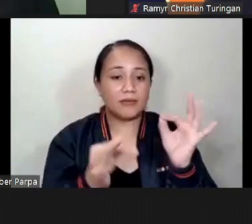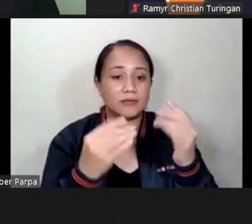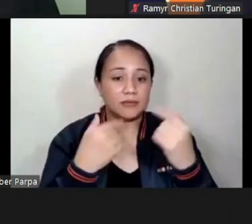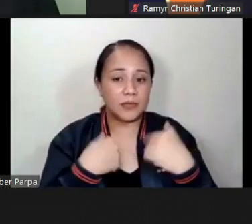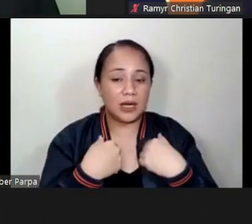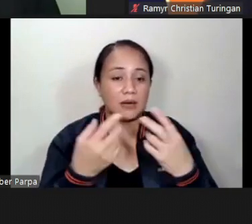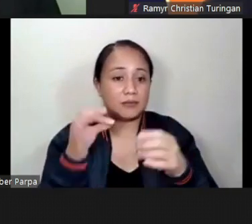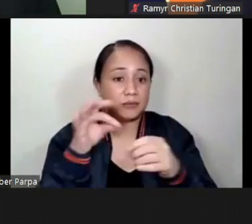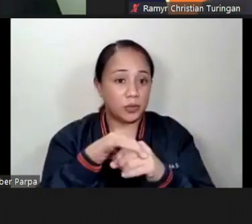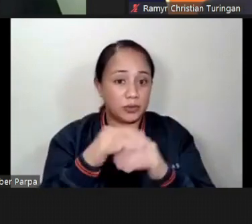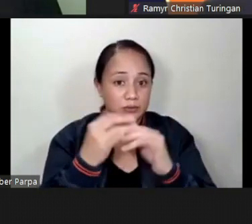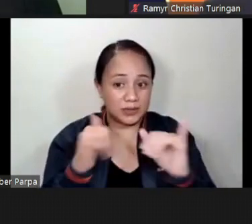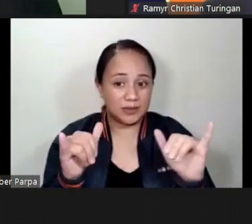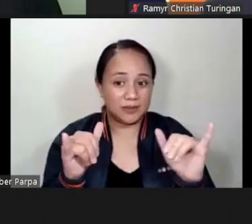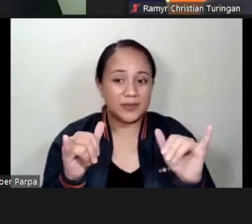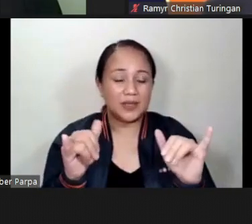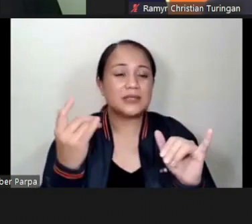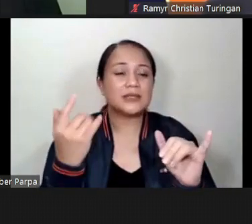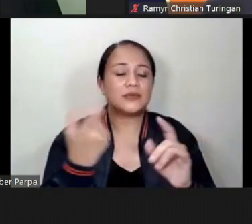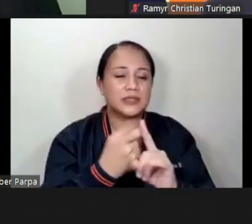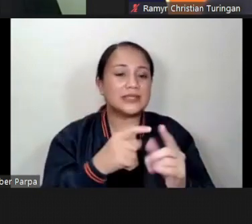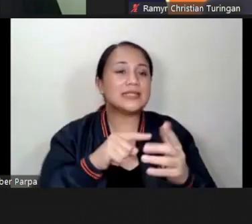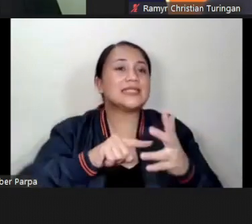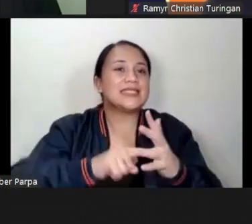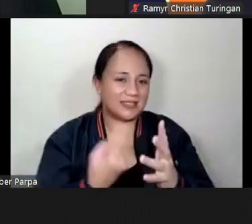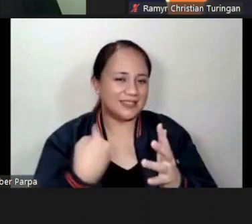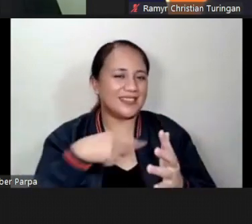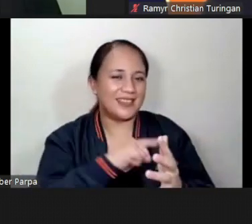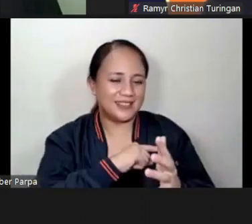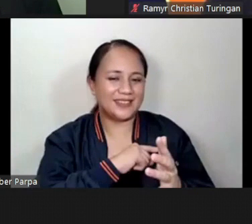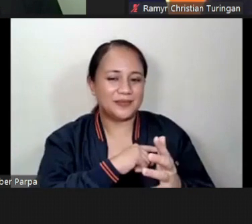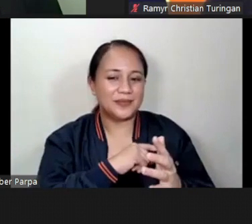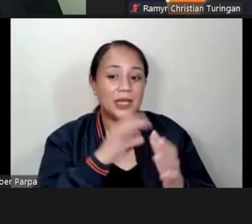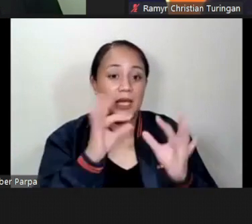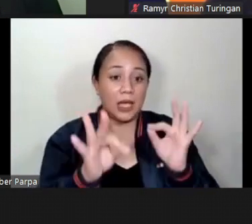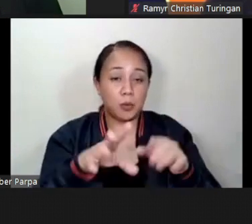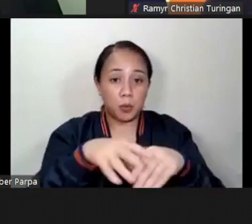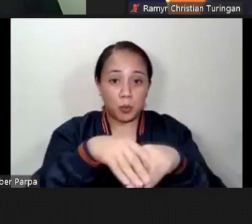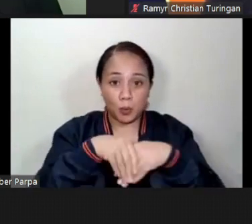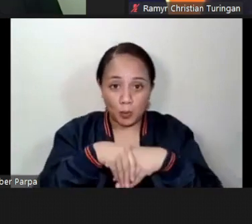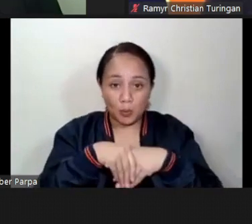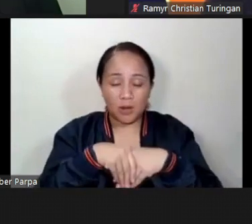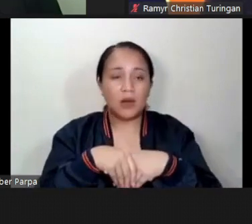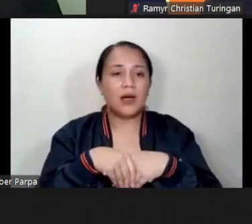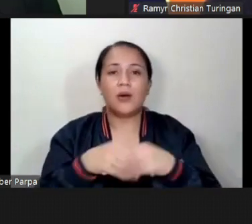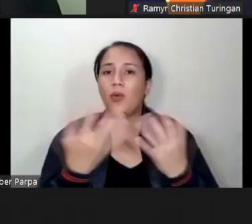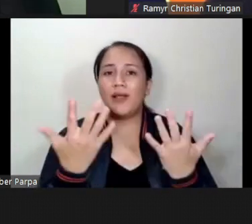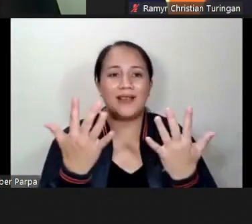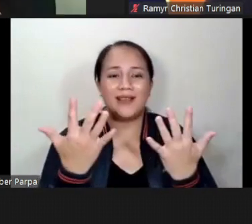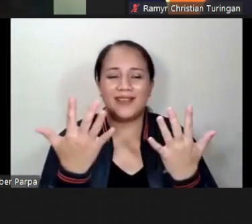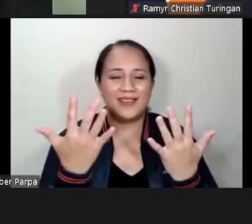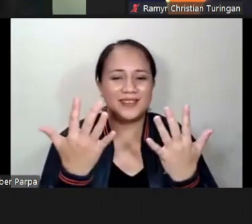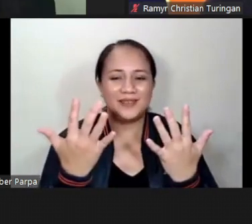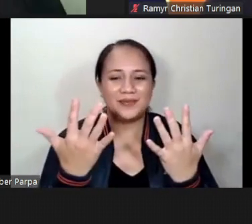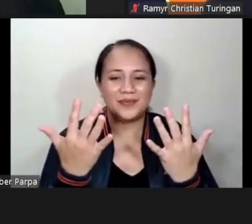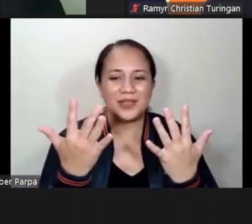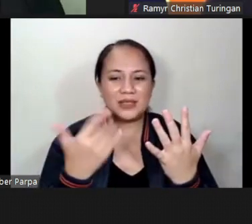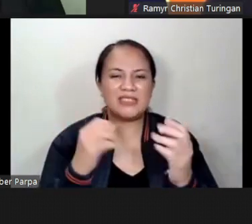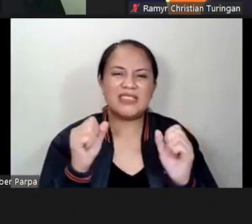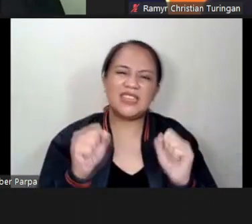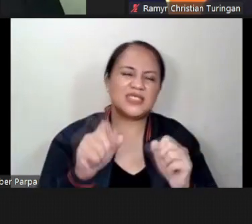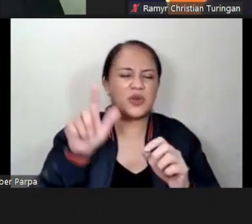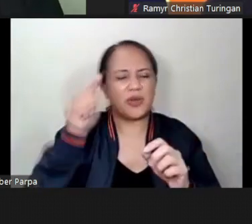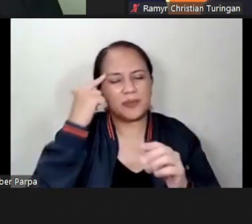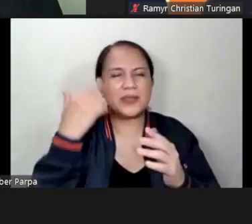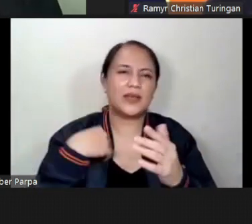mga programa kasi sa atin talaga nagsisimula ang lahat. Pag hindi tayo nagsalita, wala naman talaga. Siguro may initiative yung